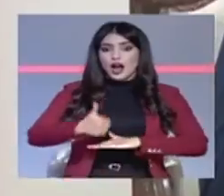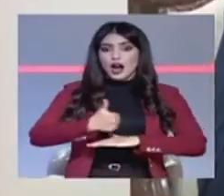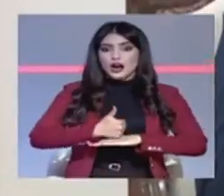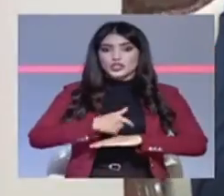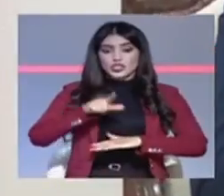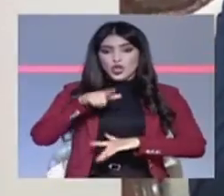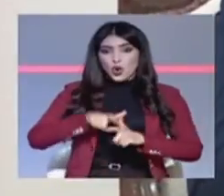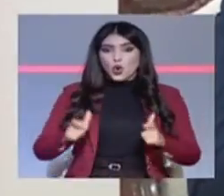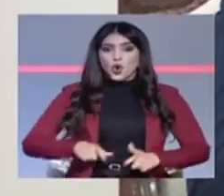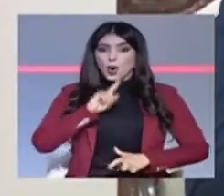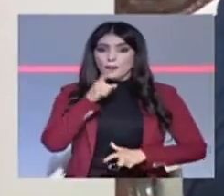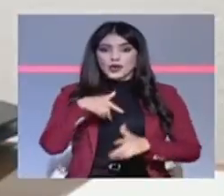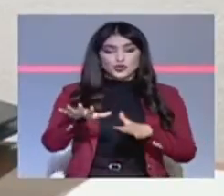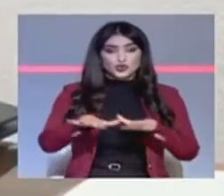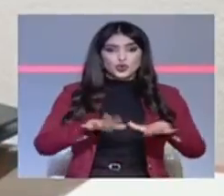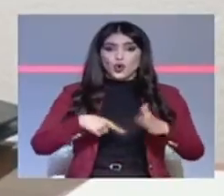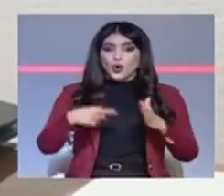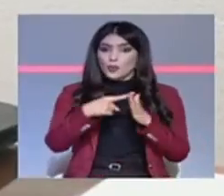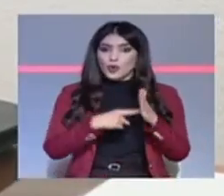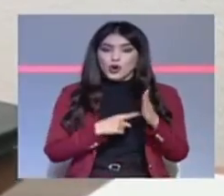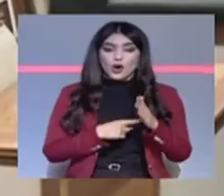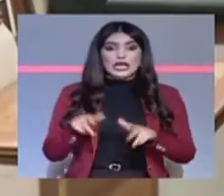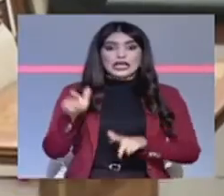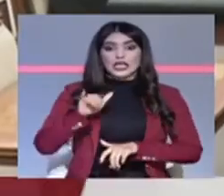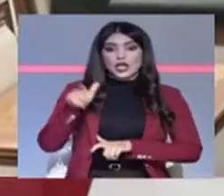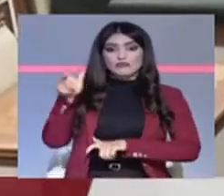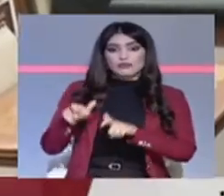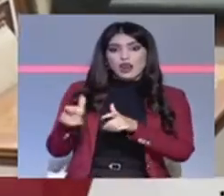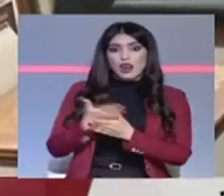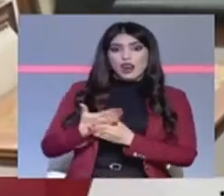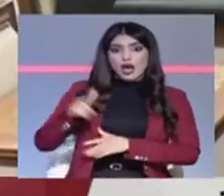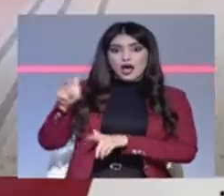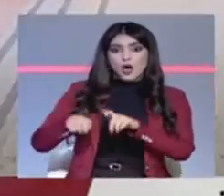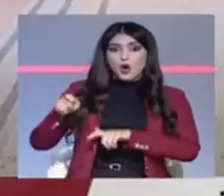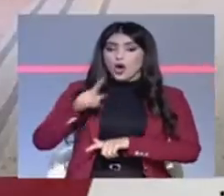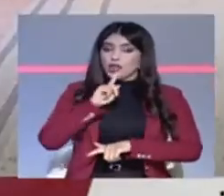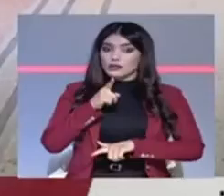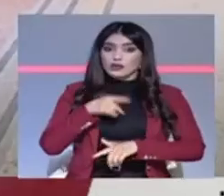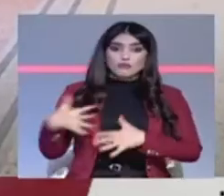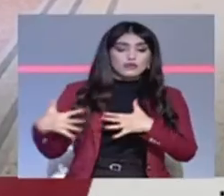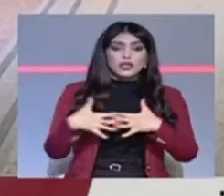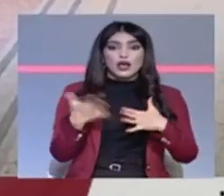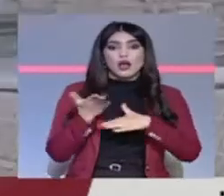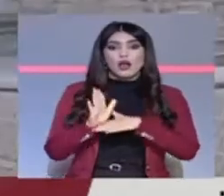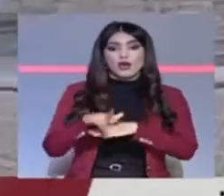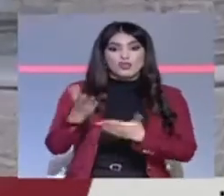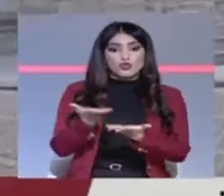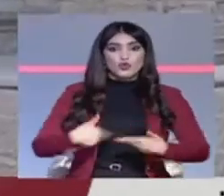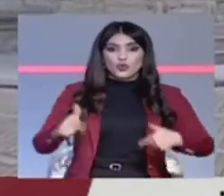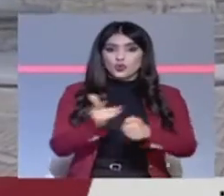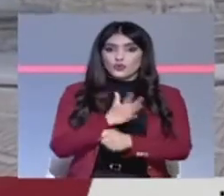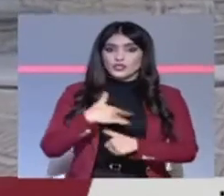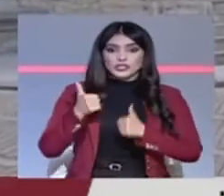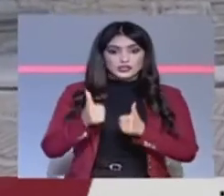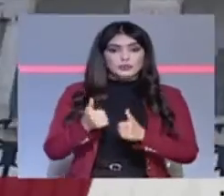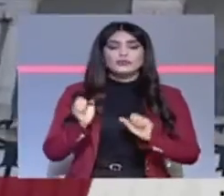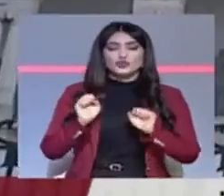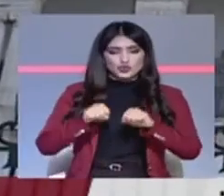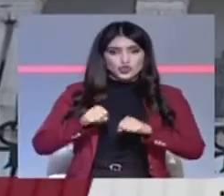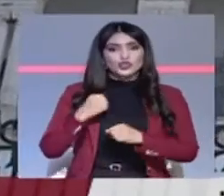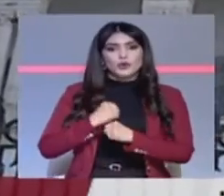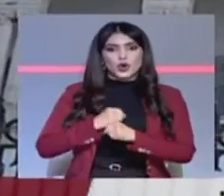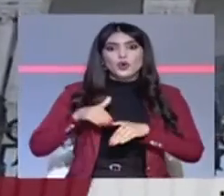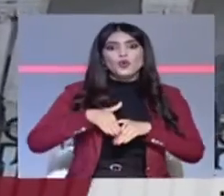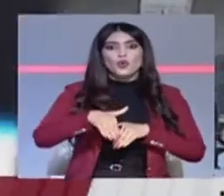تاخذ جمله من الاجراءات الفائده القنوات وتؤكد ضروره توفير افضل ظروف لهم حتى يتمكنوا من اداء